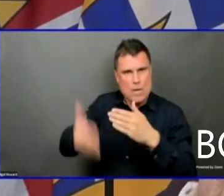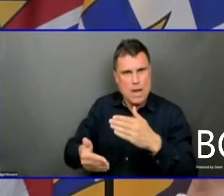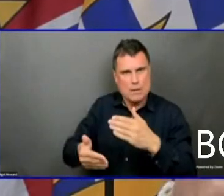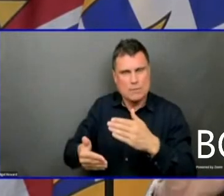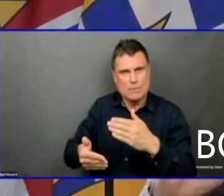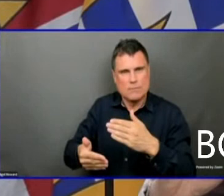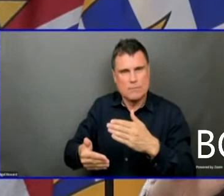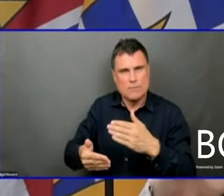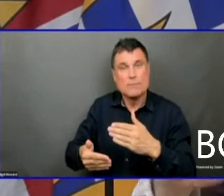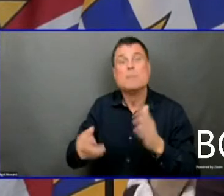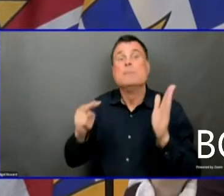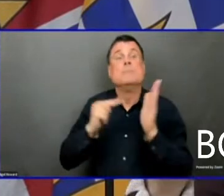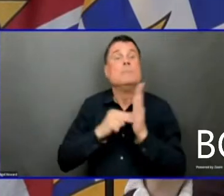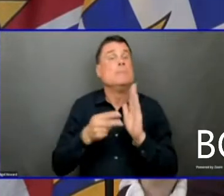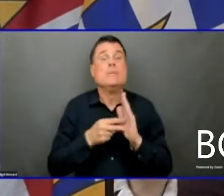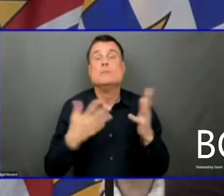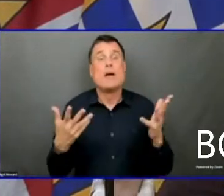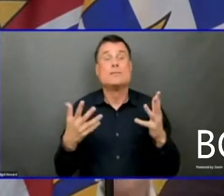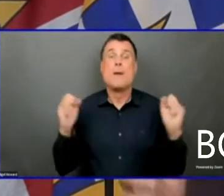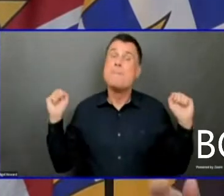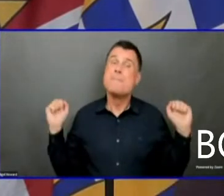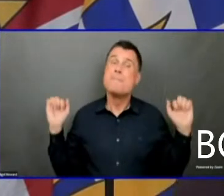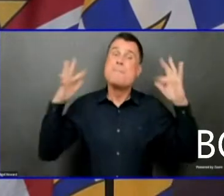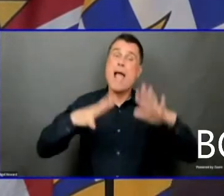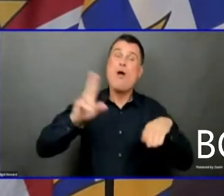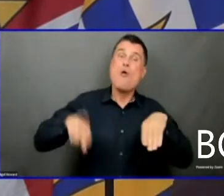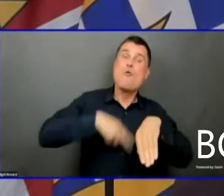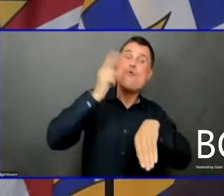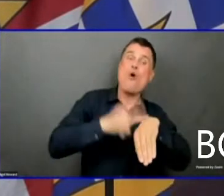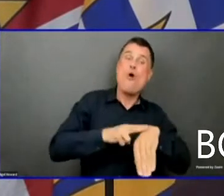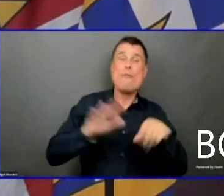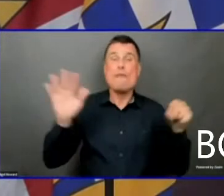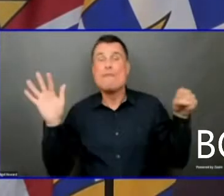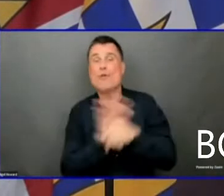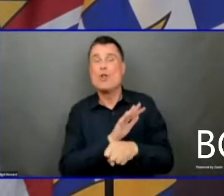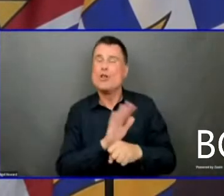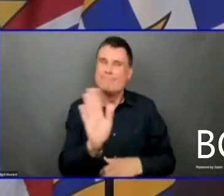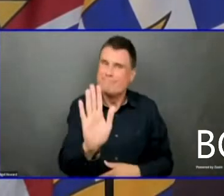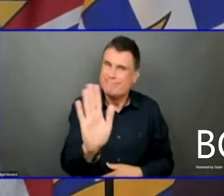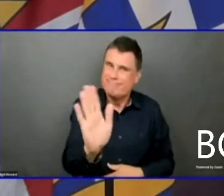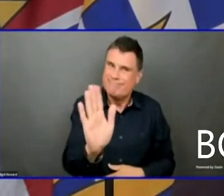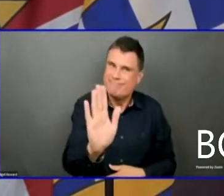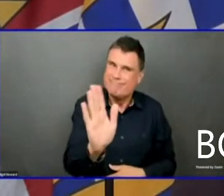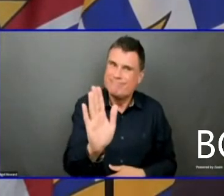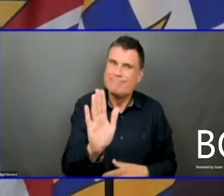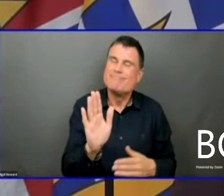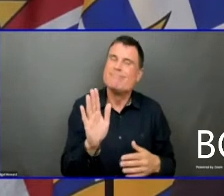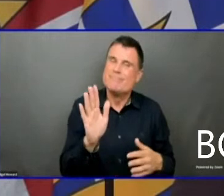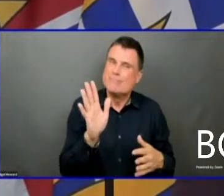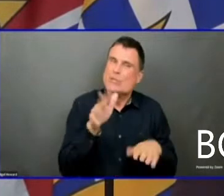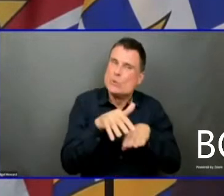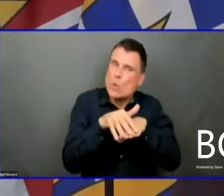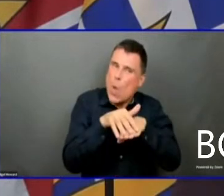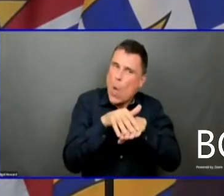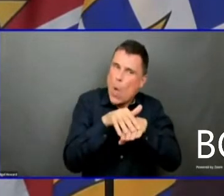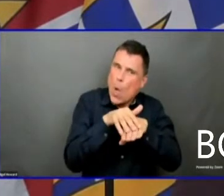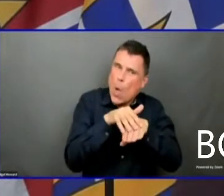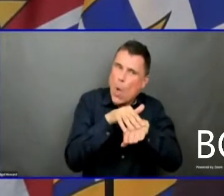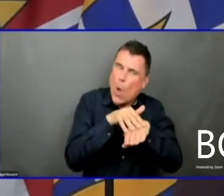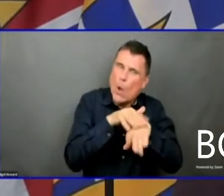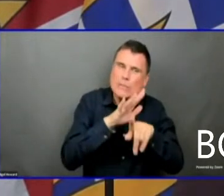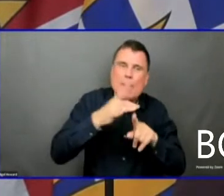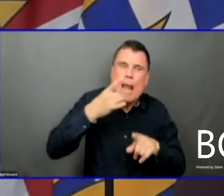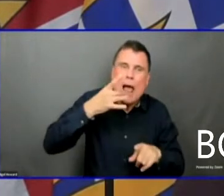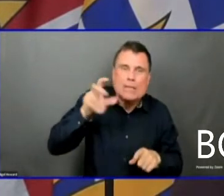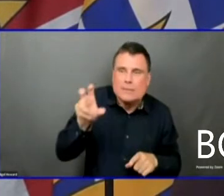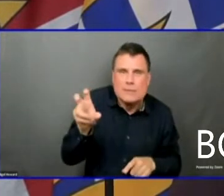to be gradually and slowly 那么他说，同时呢不会反复像这个再来一次，所以疫苗打了之后只能会疫情